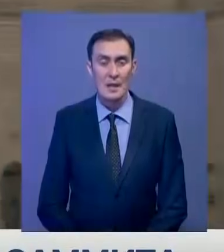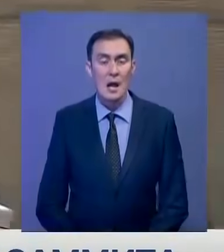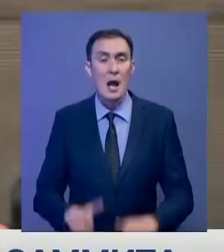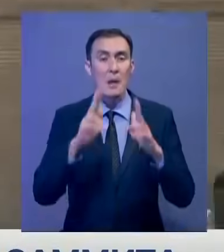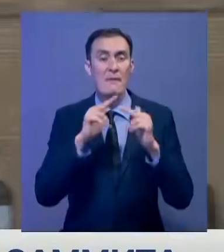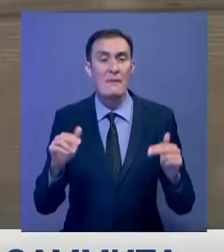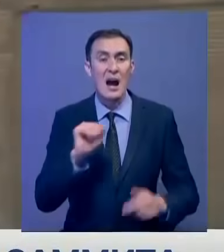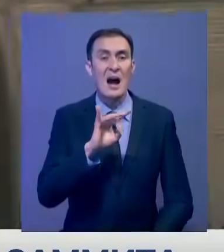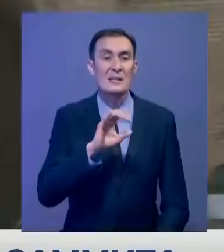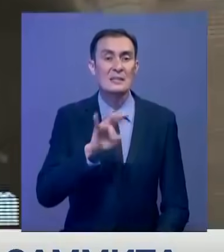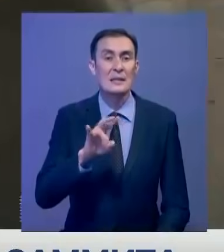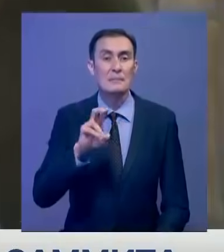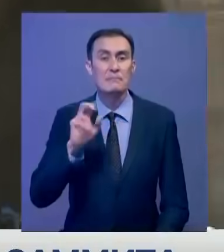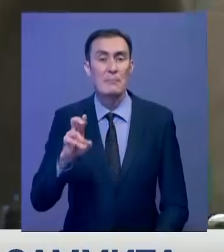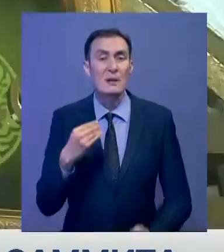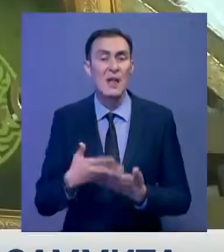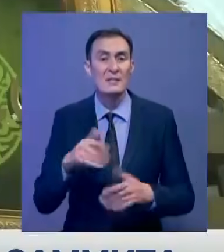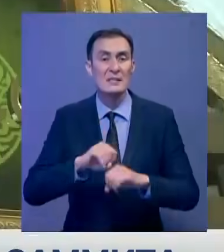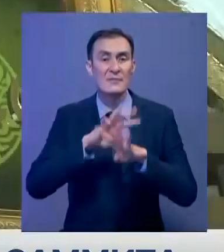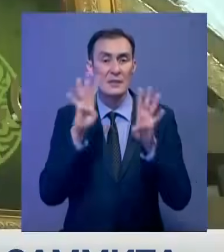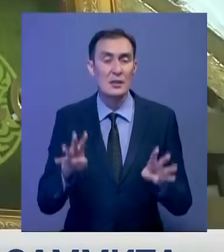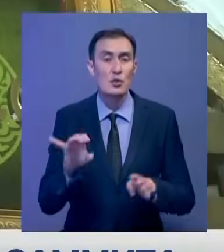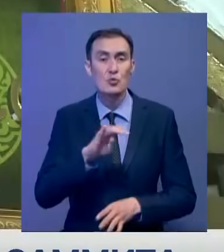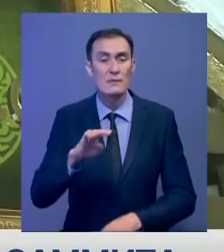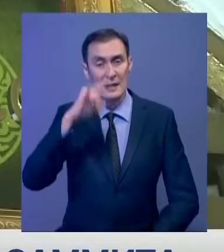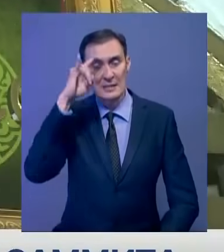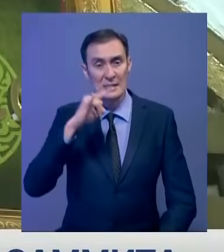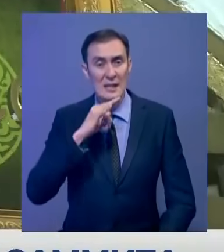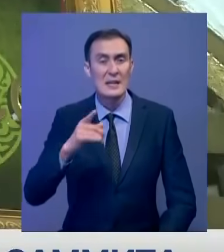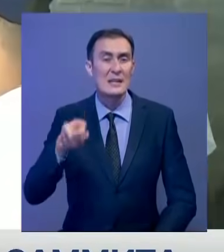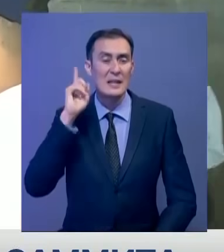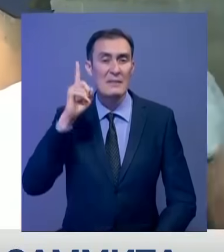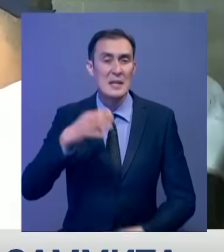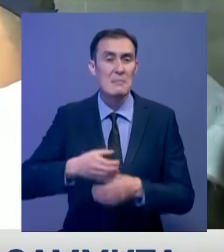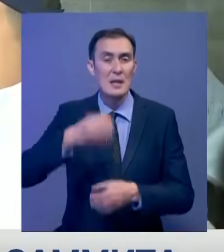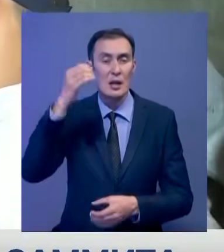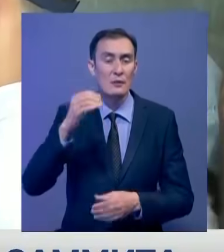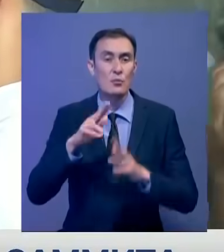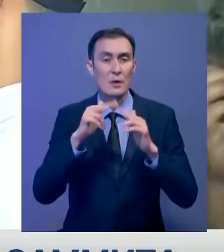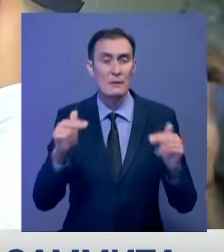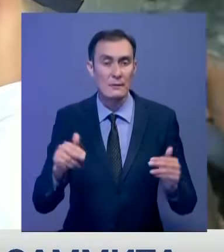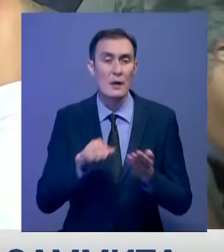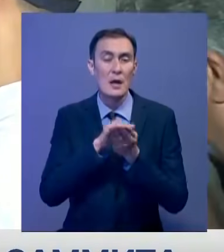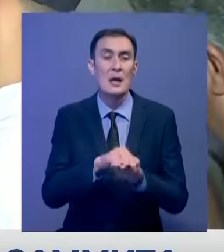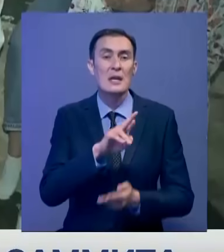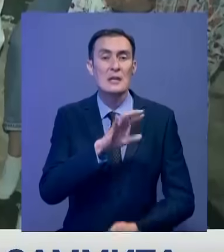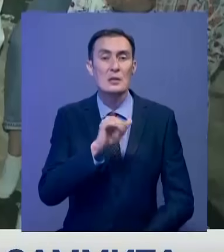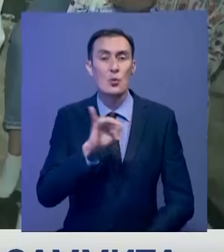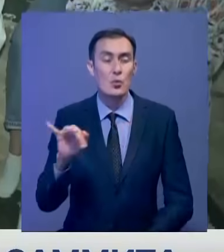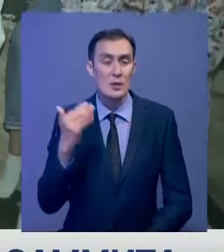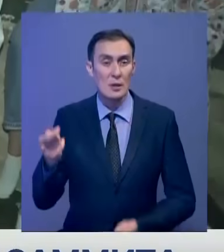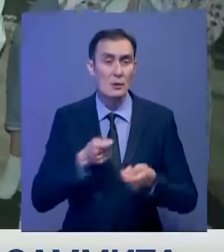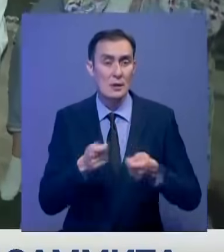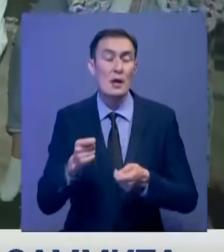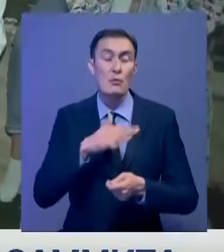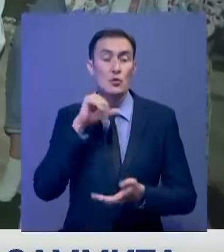Мавзолей Арыстанбаб – одна из главных святынь Южного Казахстана. Древние минареты и усыпальница духовного наставника Ахмеда Яссауи.